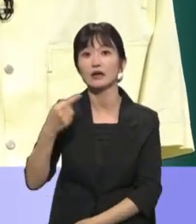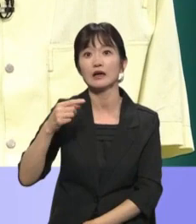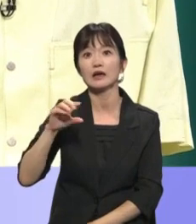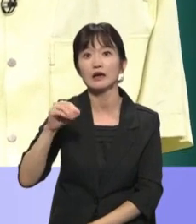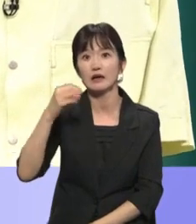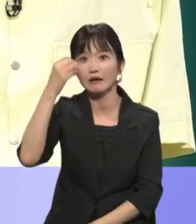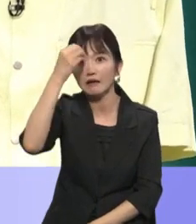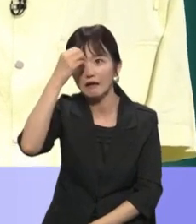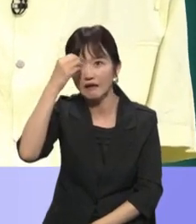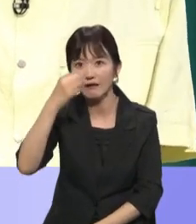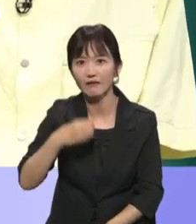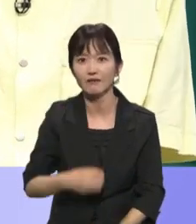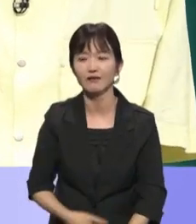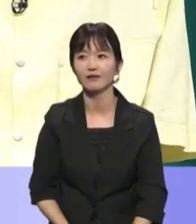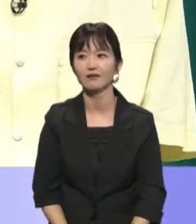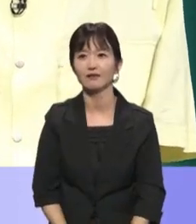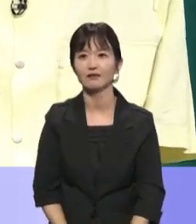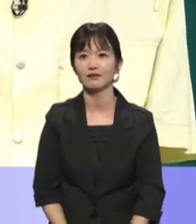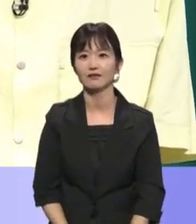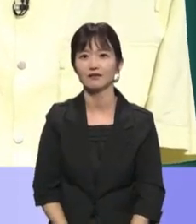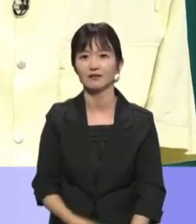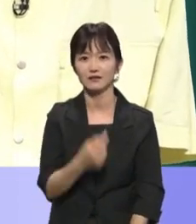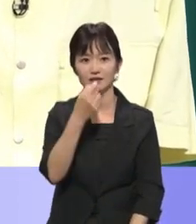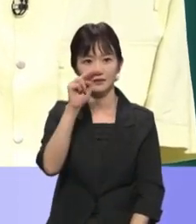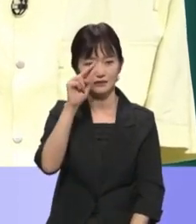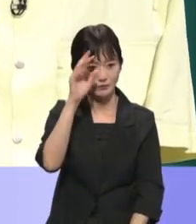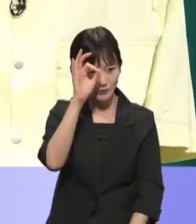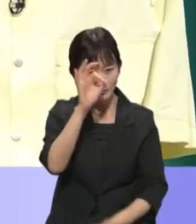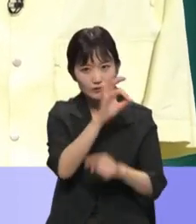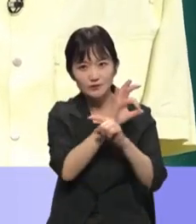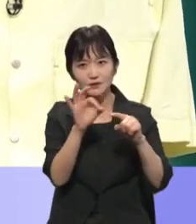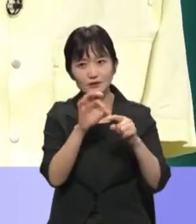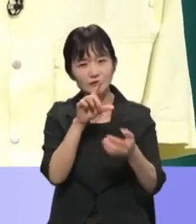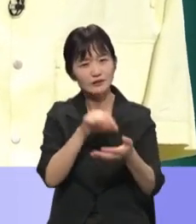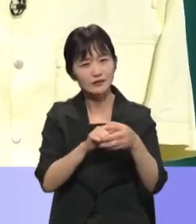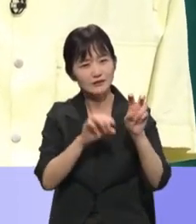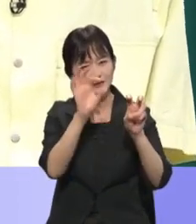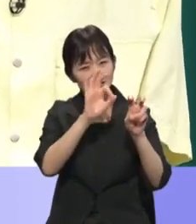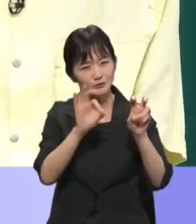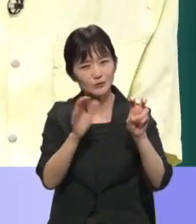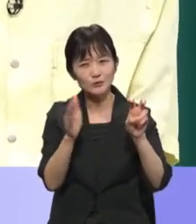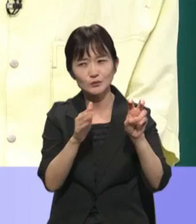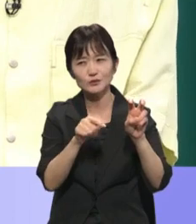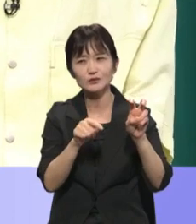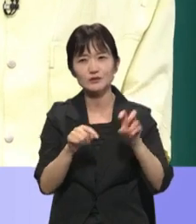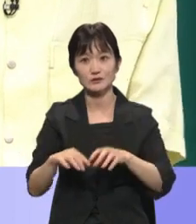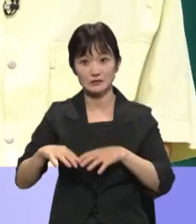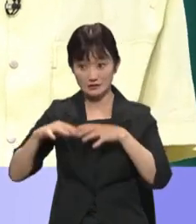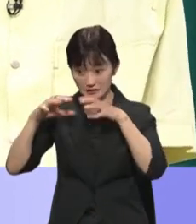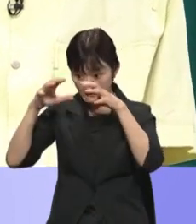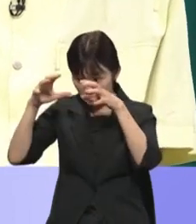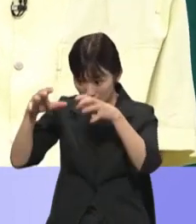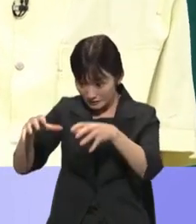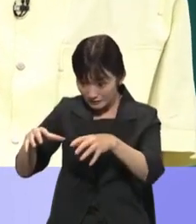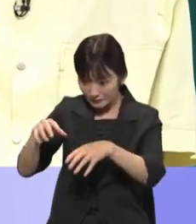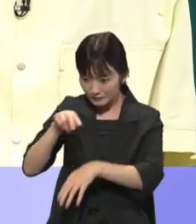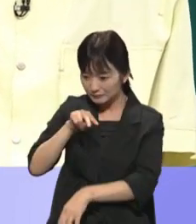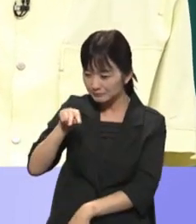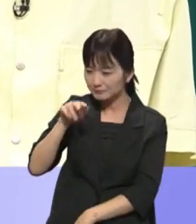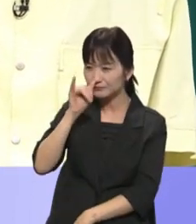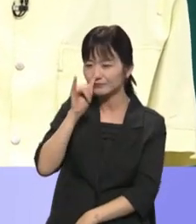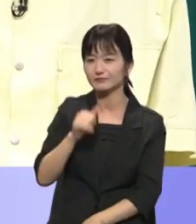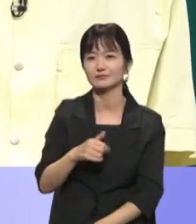천만명 천만명 그러니까 시청률로 따지면 한 20% 정도 되지 않아요 물론 전 세계인들이 보긴 하지만요